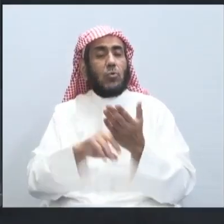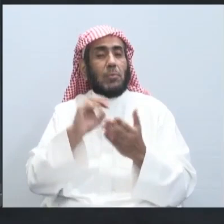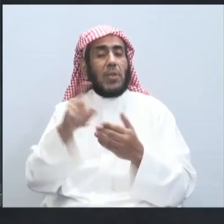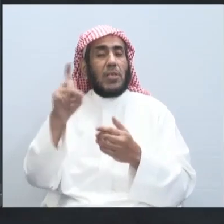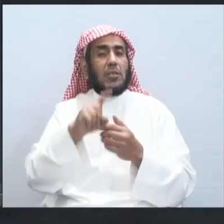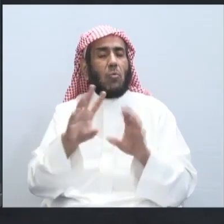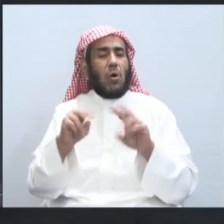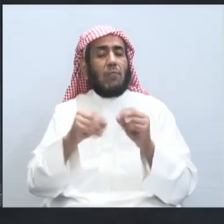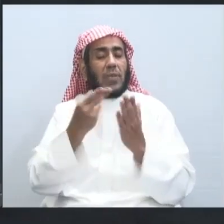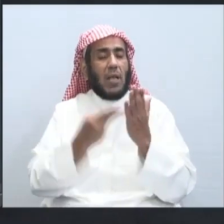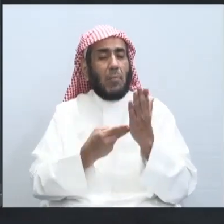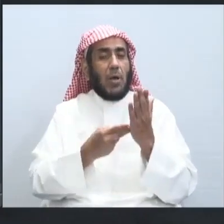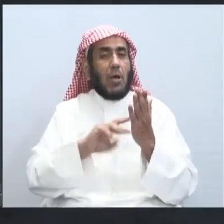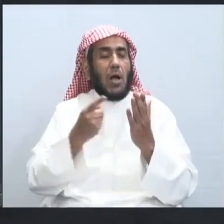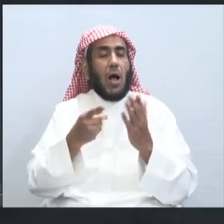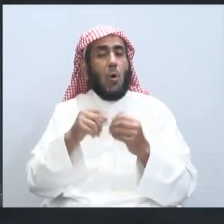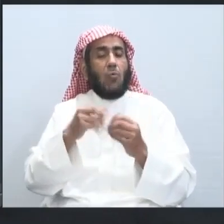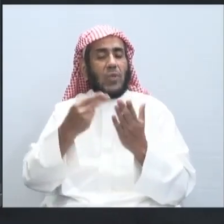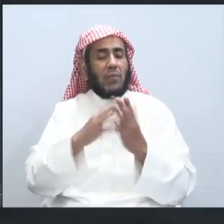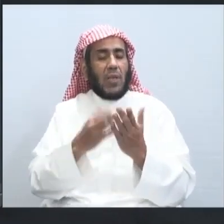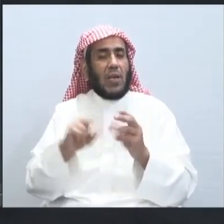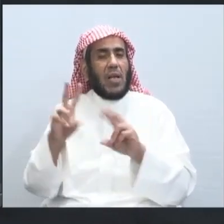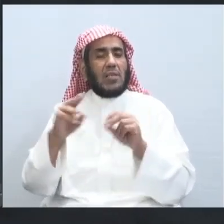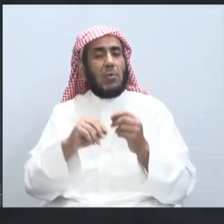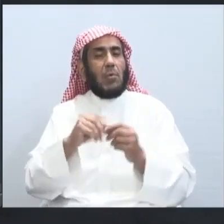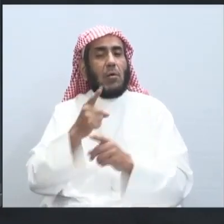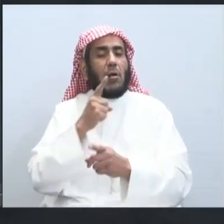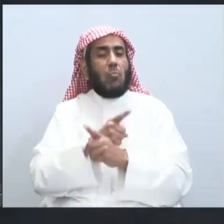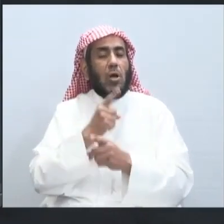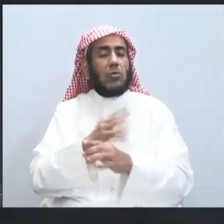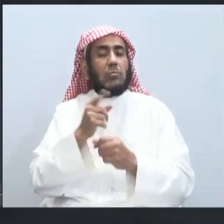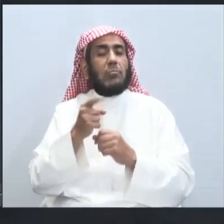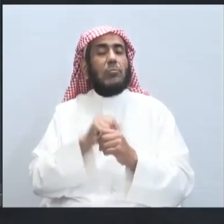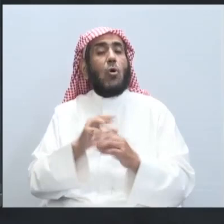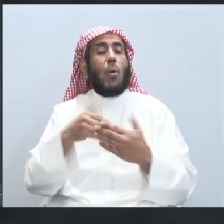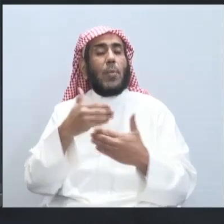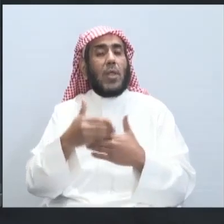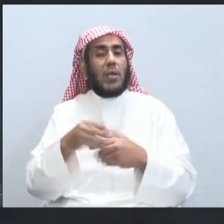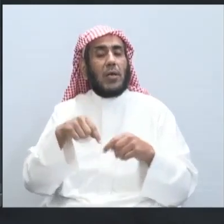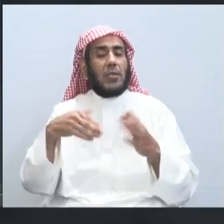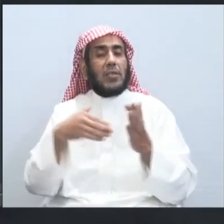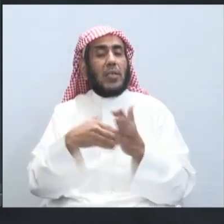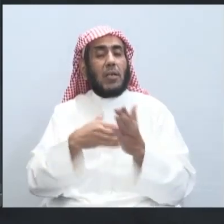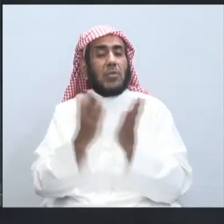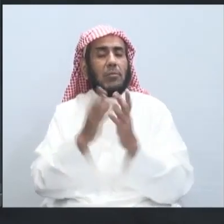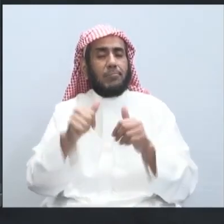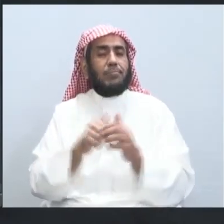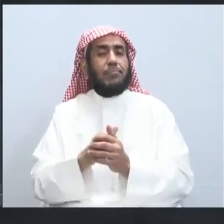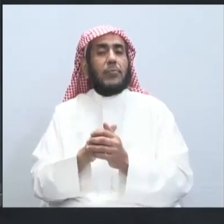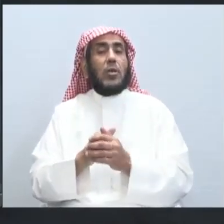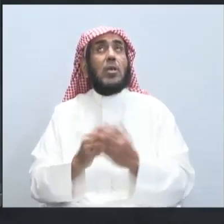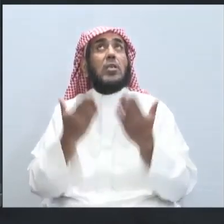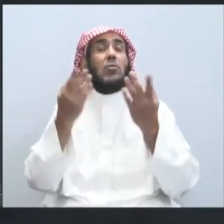على هذه الاسئله سواء في الكتاب او في الدفتر على حسب ما يملي لك الاستاذ وبذلك نكون انتهينا من درسنا في هذا اليوم